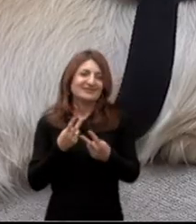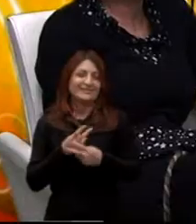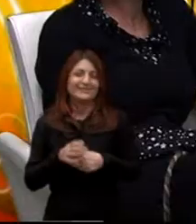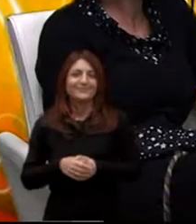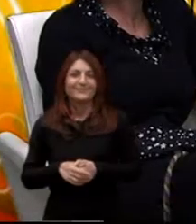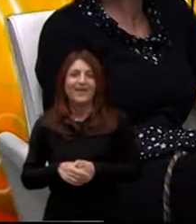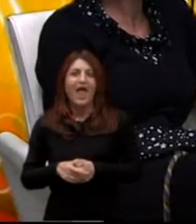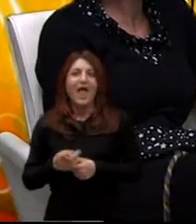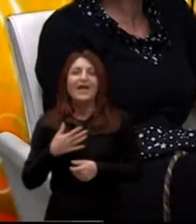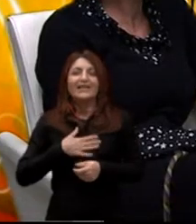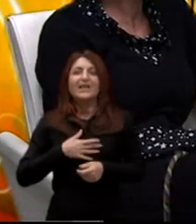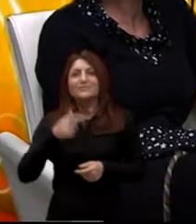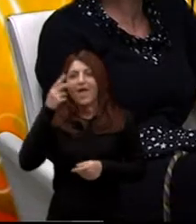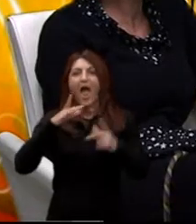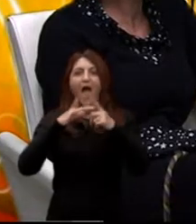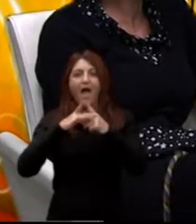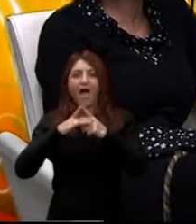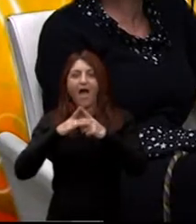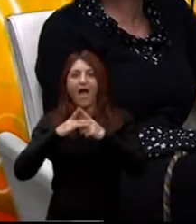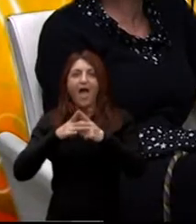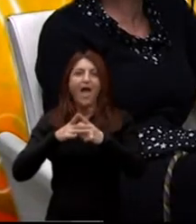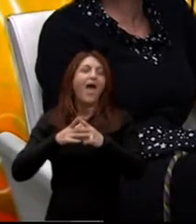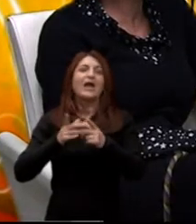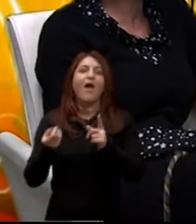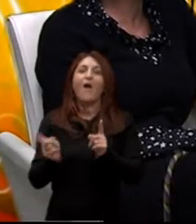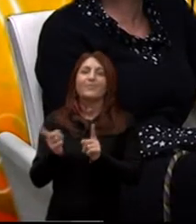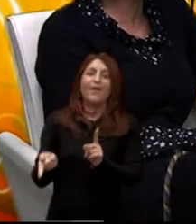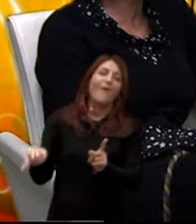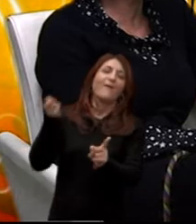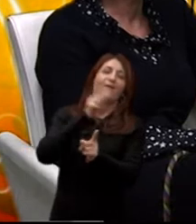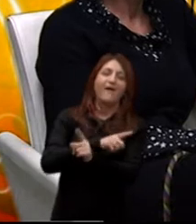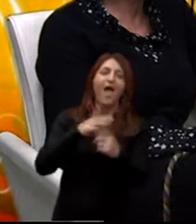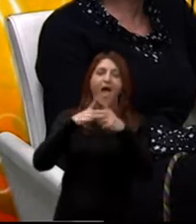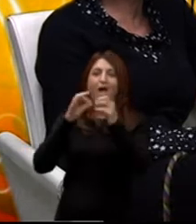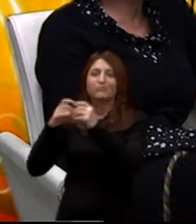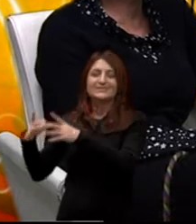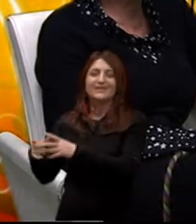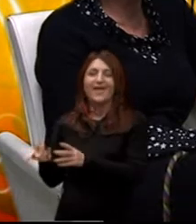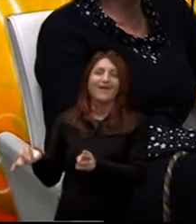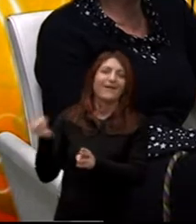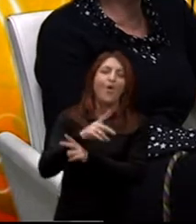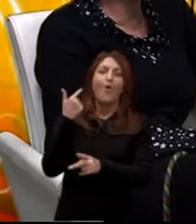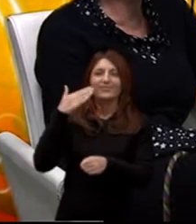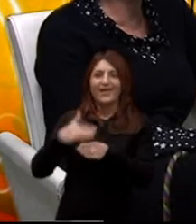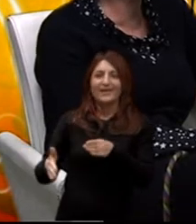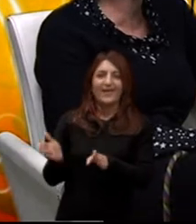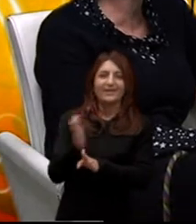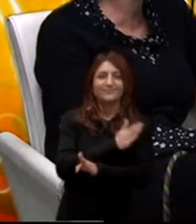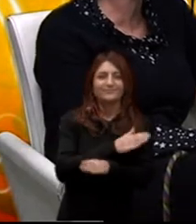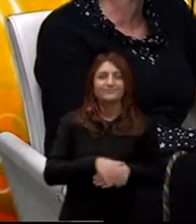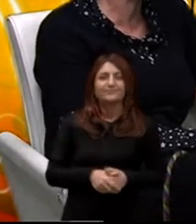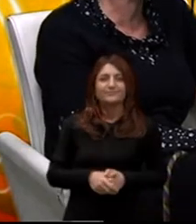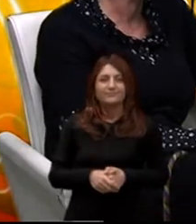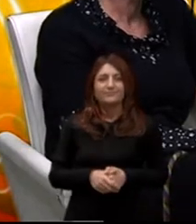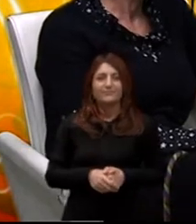Silki. Počeš i sa A. Pa zapravo stalno okrećemo ABC do početka, do kraja. I htjela sam zapravo još reći da mi zapravo radimo na području